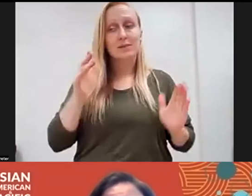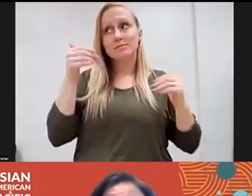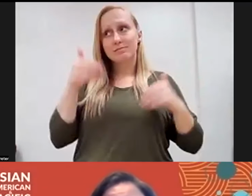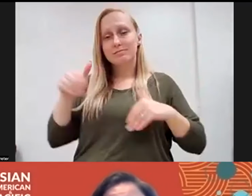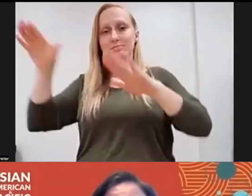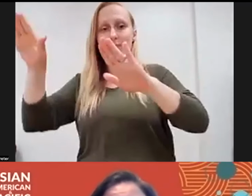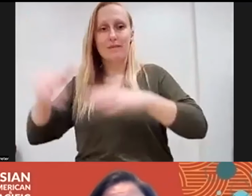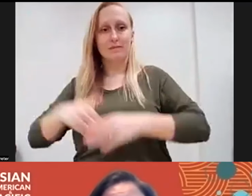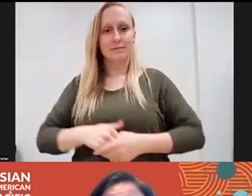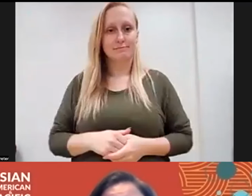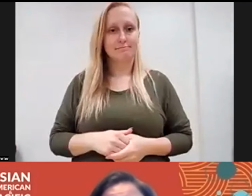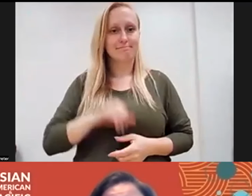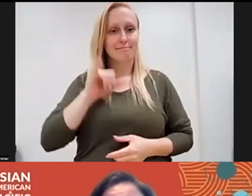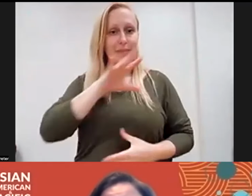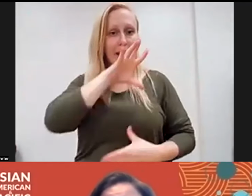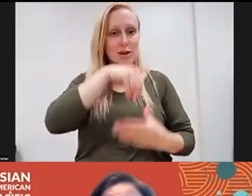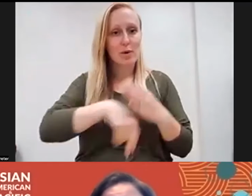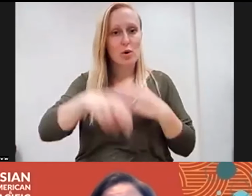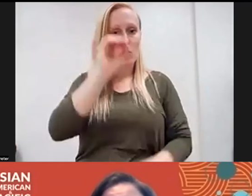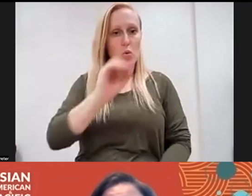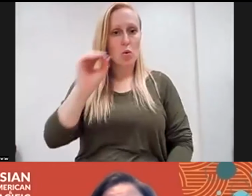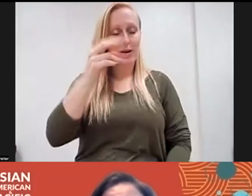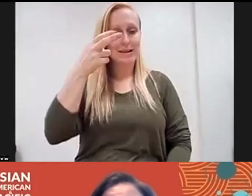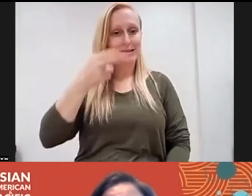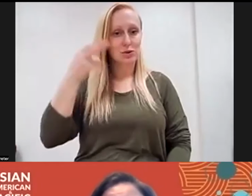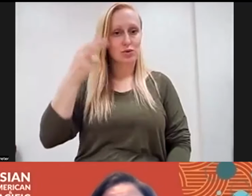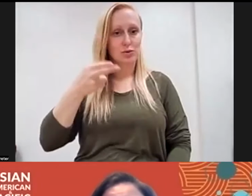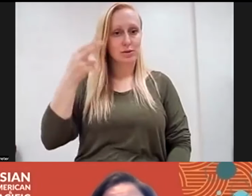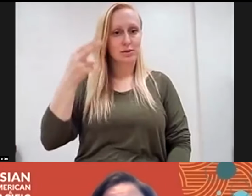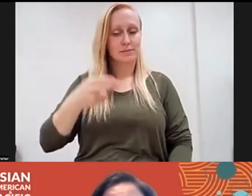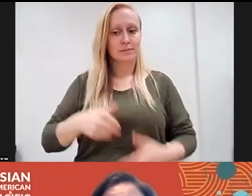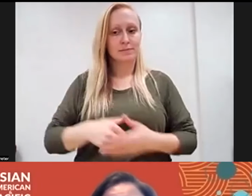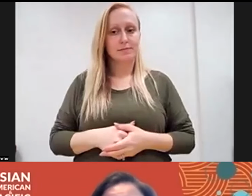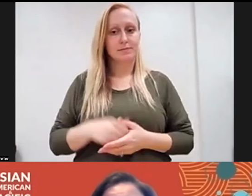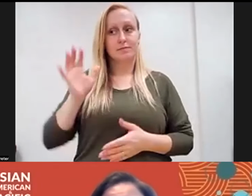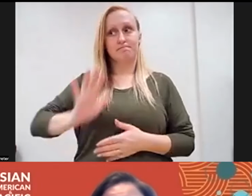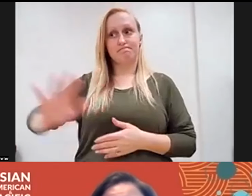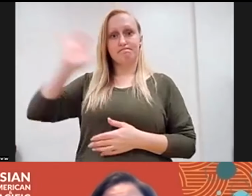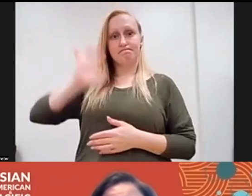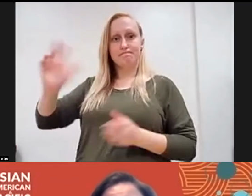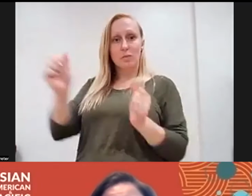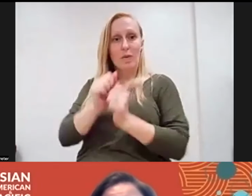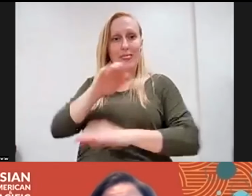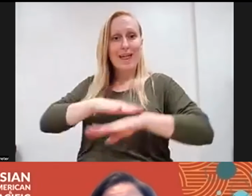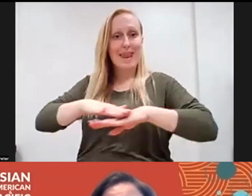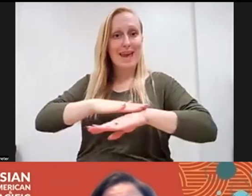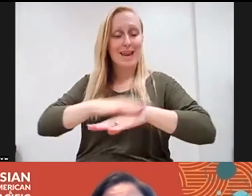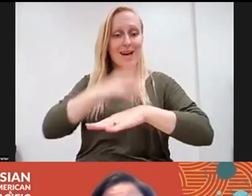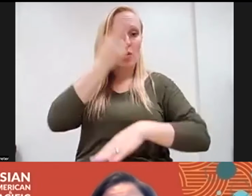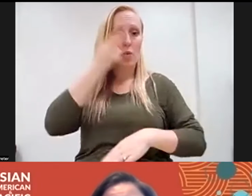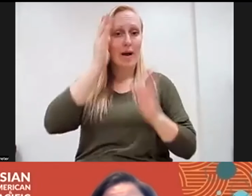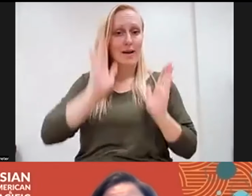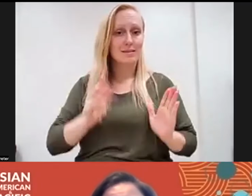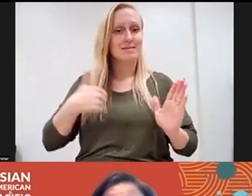is part of Oregon's history, you know, the earliest with Native Hawaiians. So I'm going to